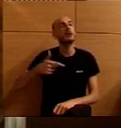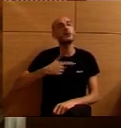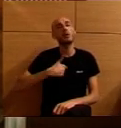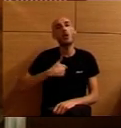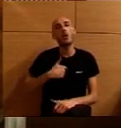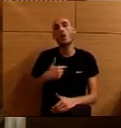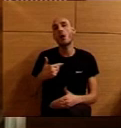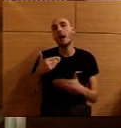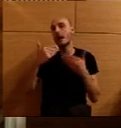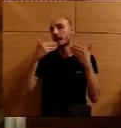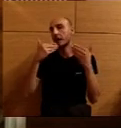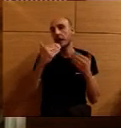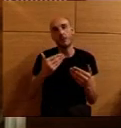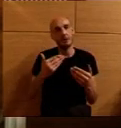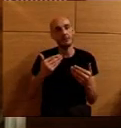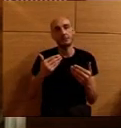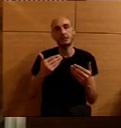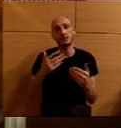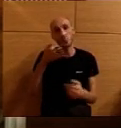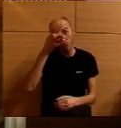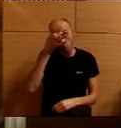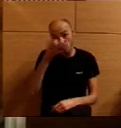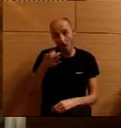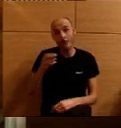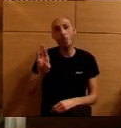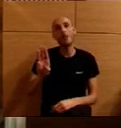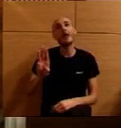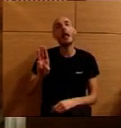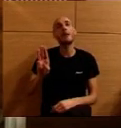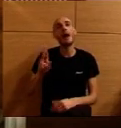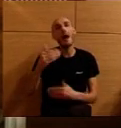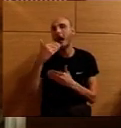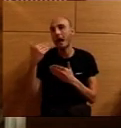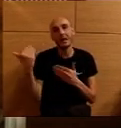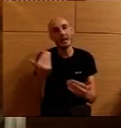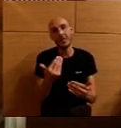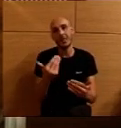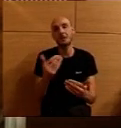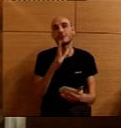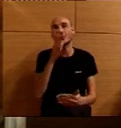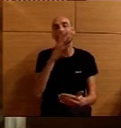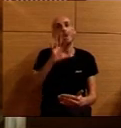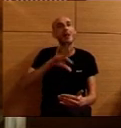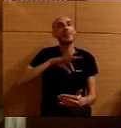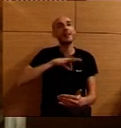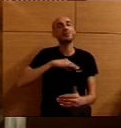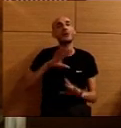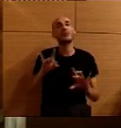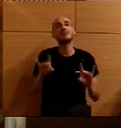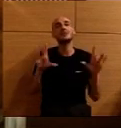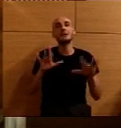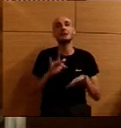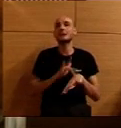l'agraïment d'un poble per la sensibilitat que ha tingut aquesta institució. I ho personalitza en el seu